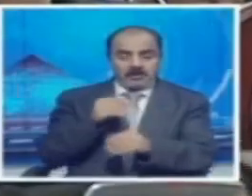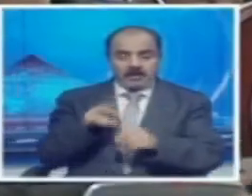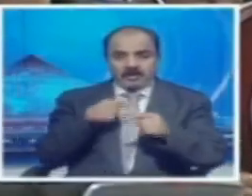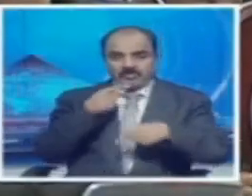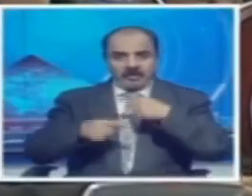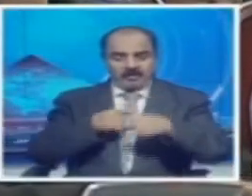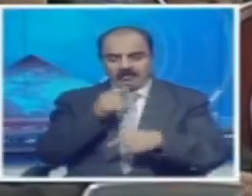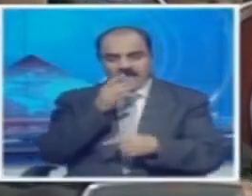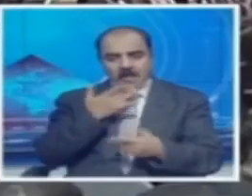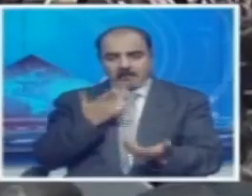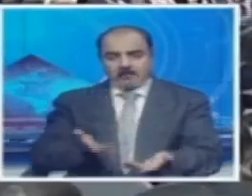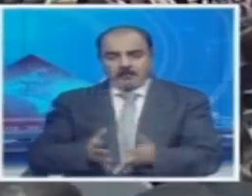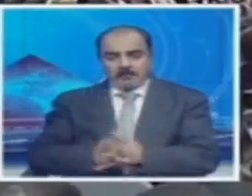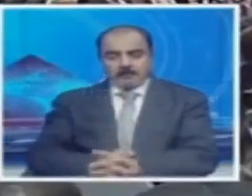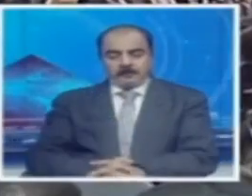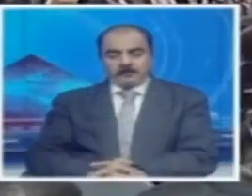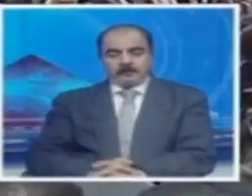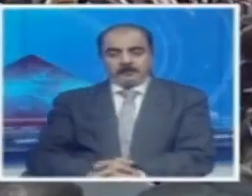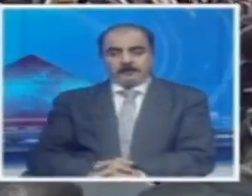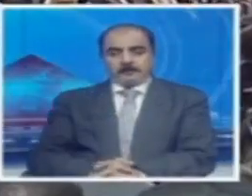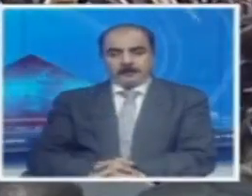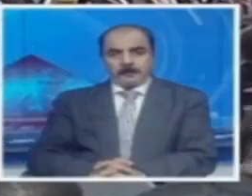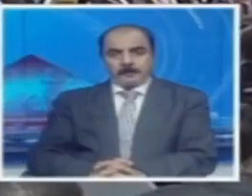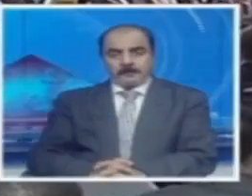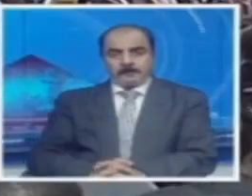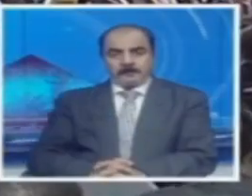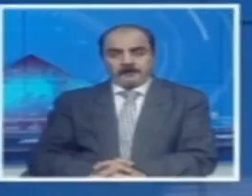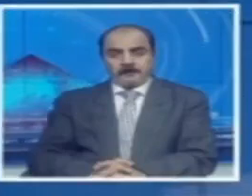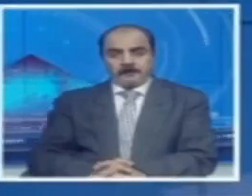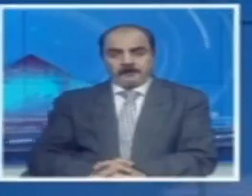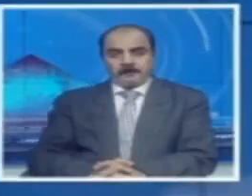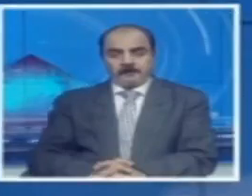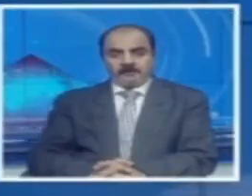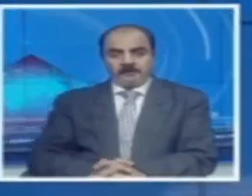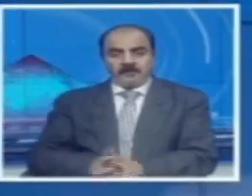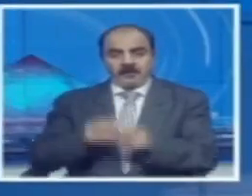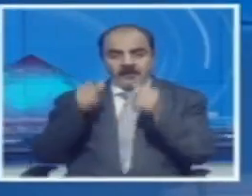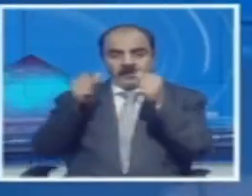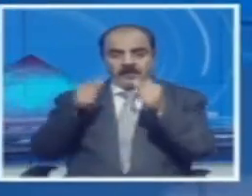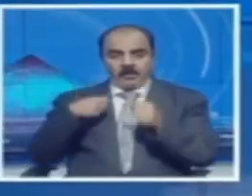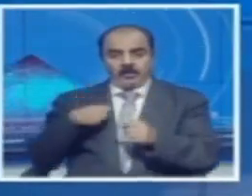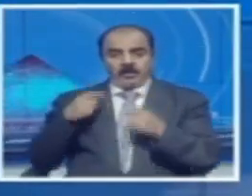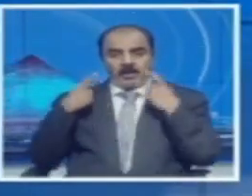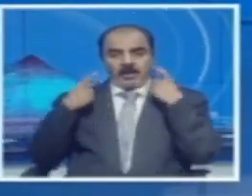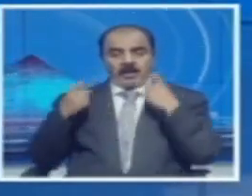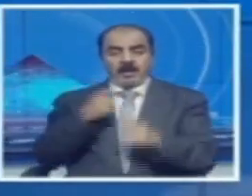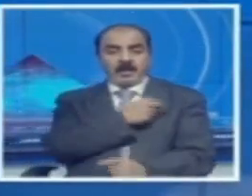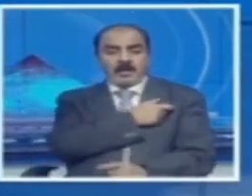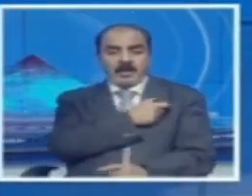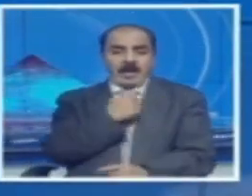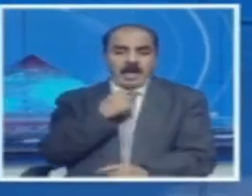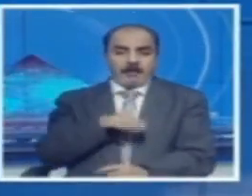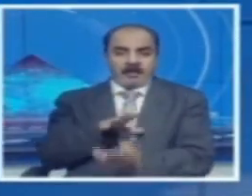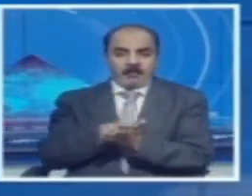الموارد الطبيعية في هذه الدول. أعلن وزير النقل الفريق كامل الوزير عن